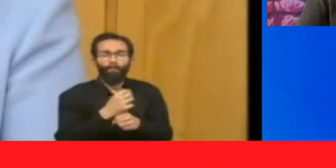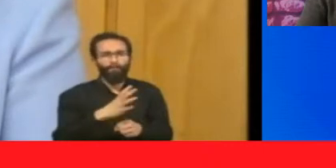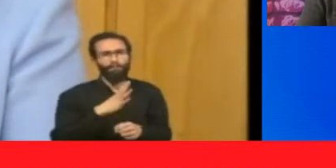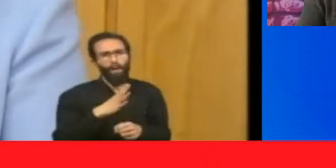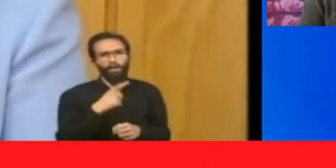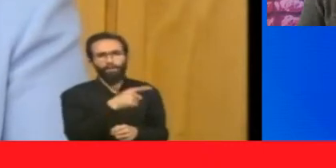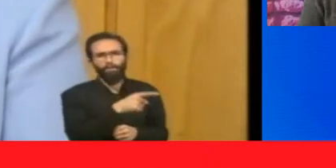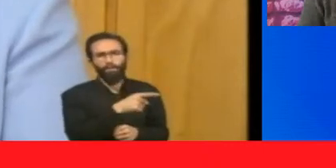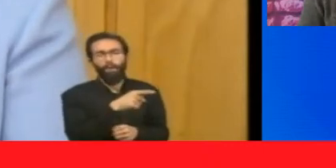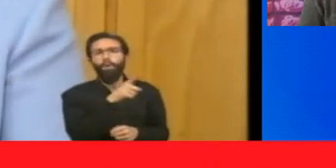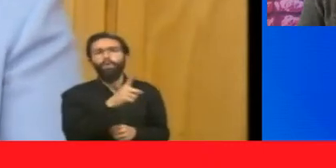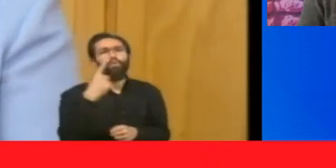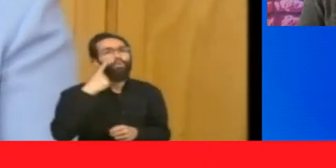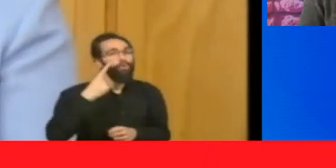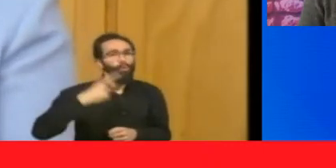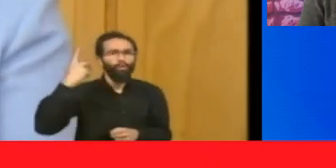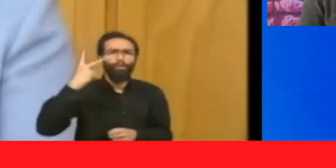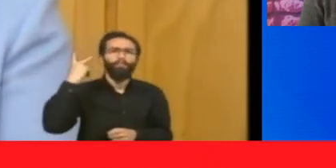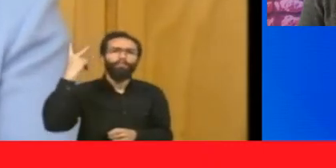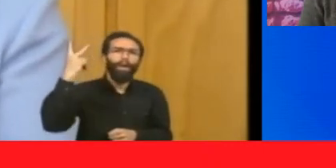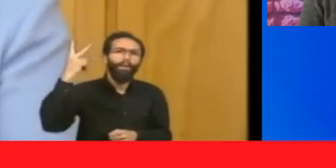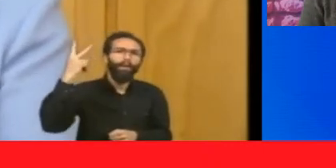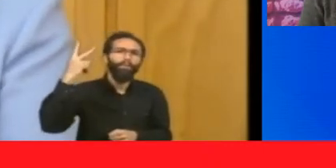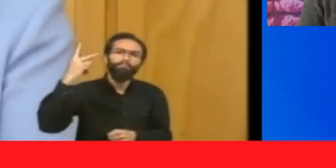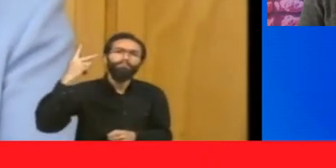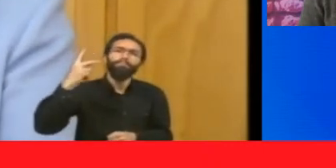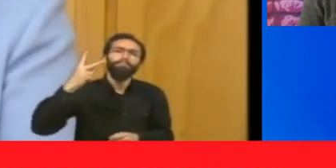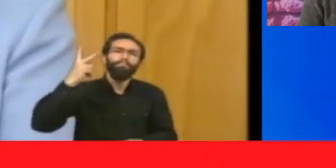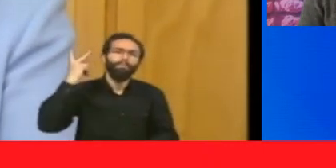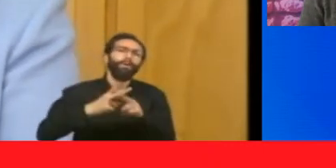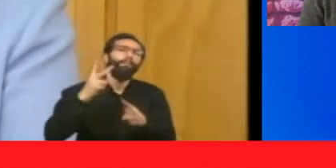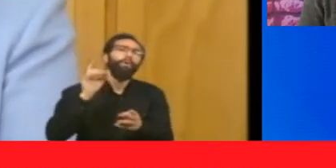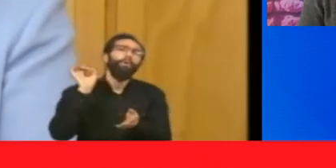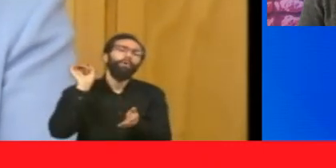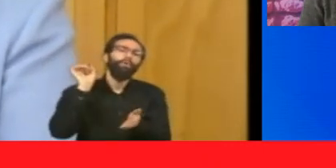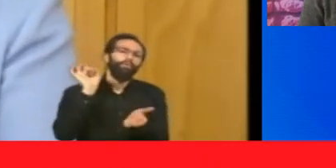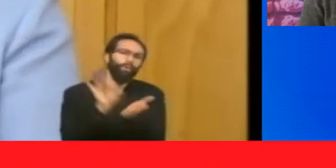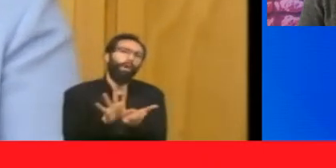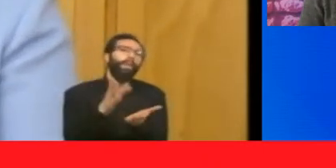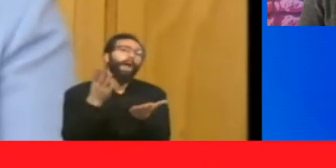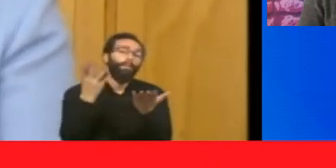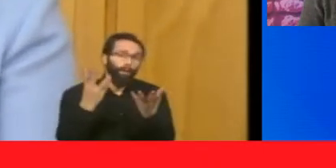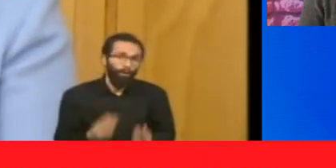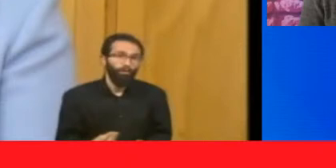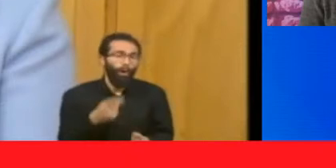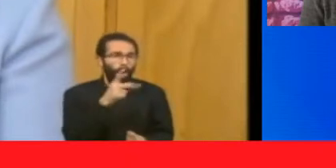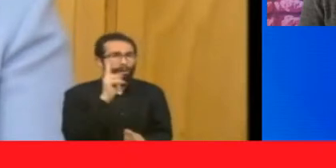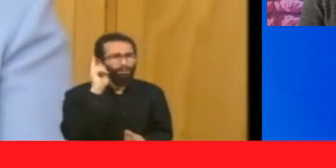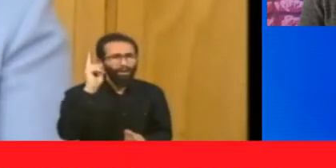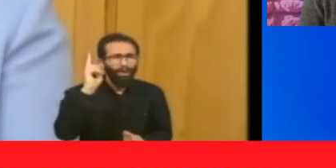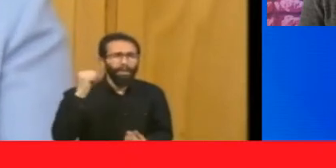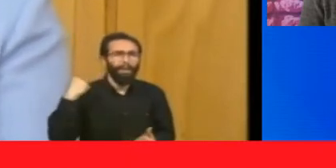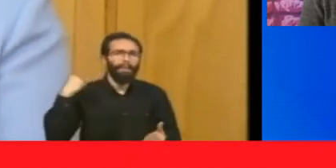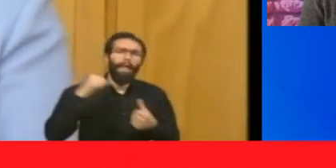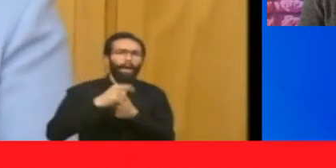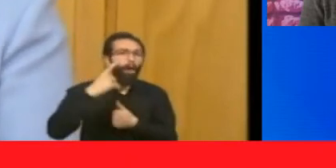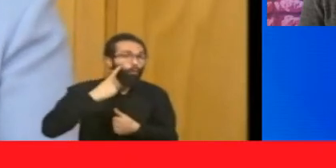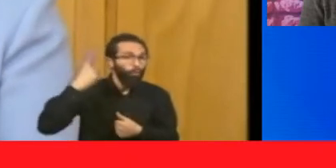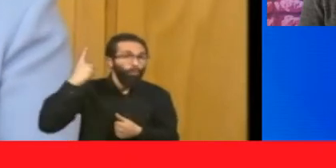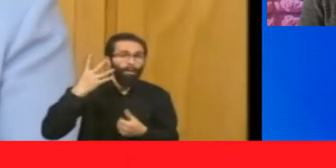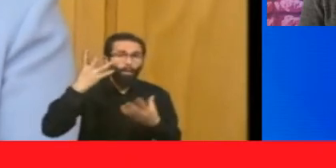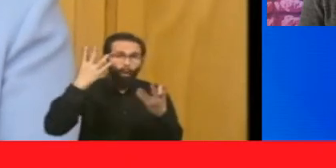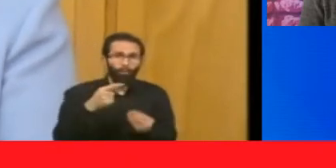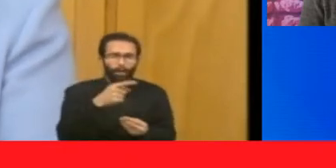iktidar yolunu kapatmaktır. Bize kapatmayı çalıştıkları bütün yolları birer birer açmak ve